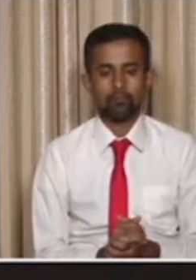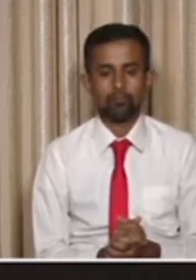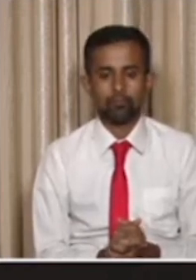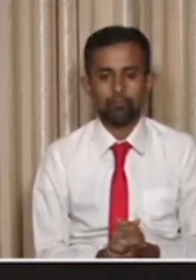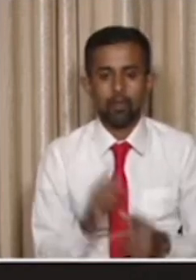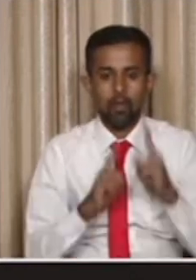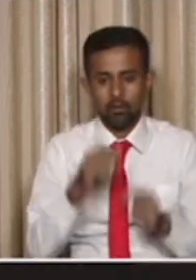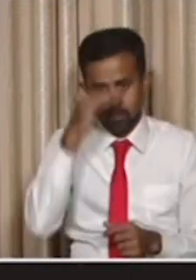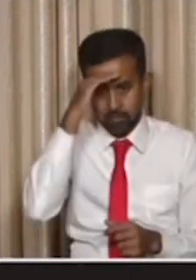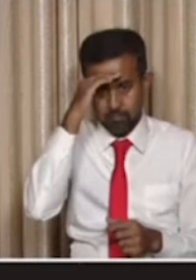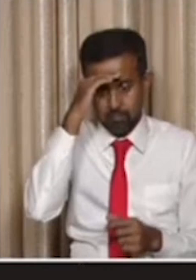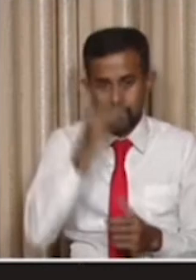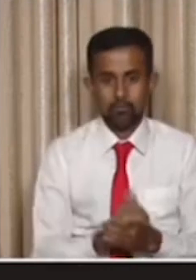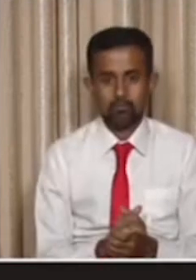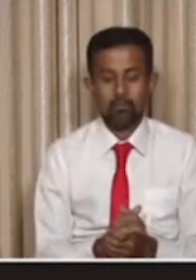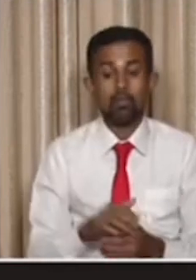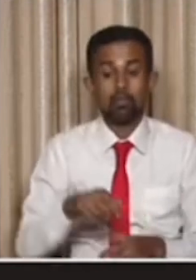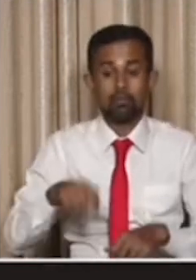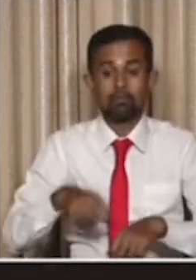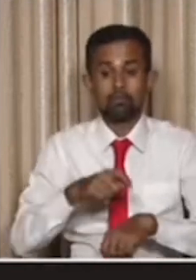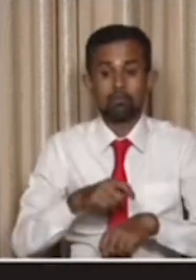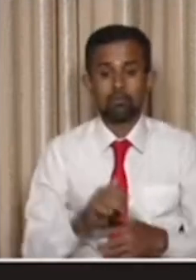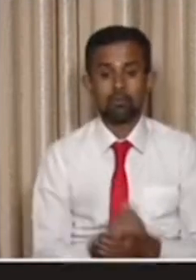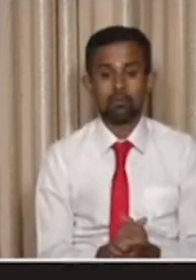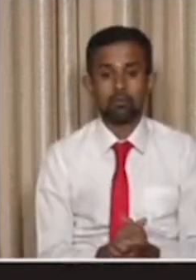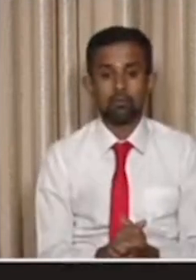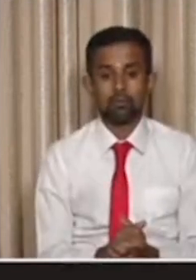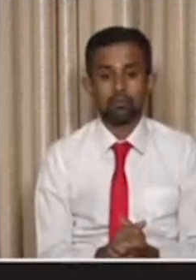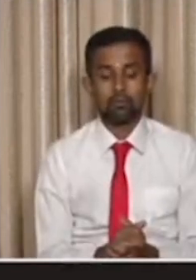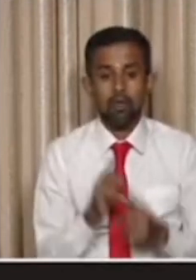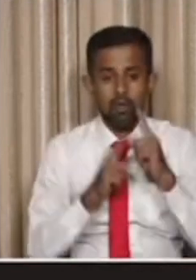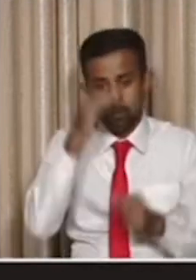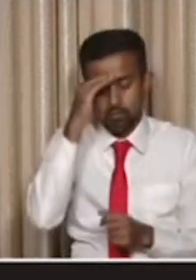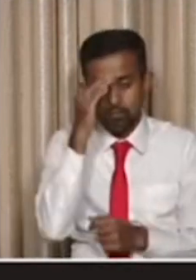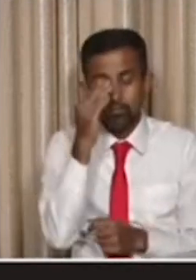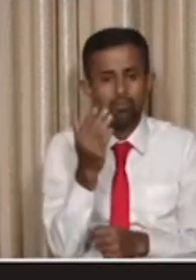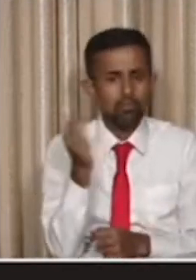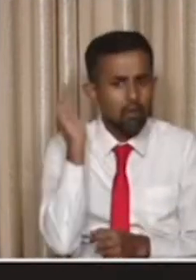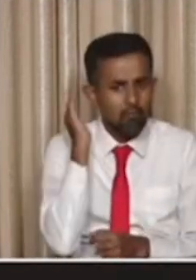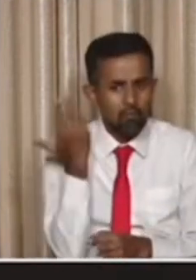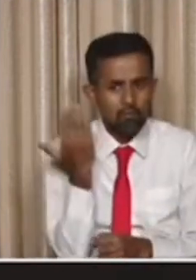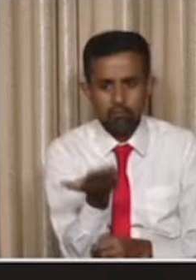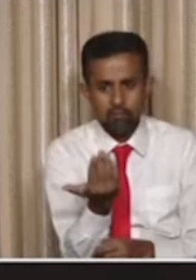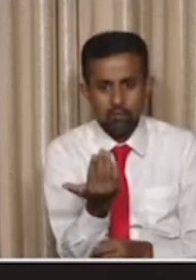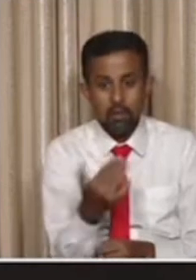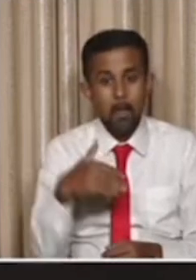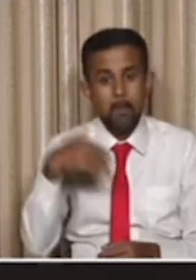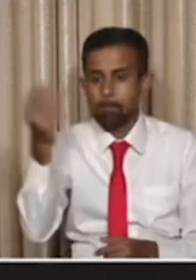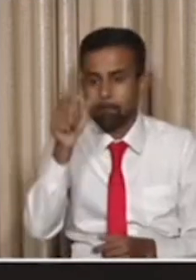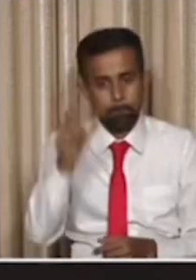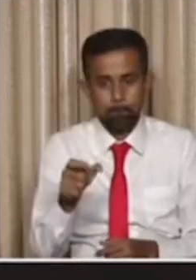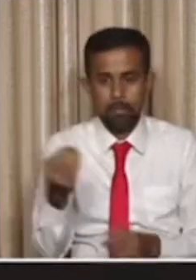ගරු කතානායකතුමා තීන්දුවක් දෙන්න කියලා දැන් තීන්දුවක් දෙන්න කියලා. ගරු කතානායකතුමා මොකද්ද ඔබතුමා කියව ඇහුන්නේ නෑ පොඩ්ඩක්. පිටස්තර